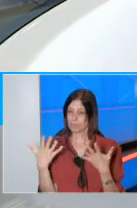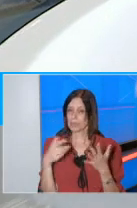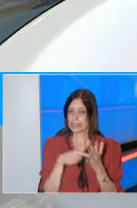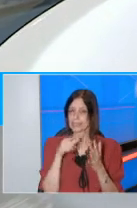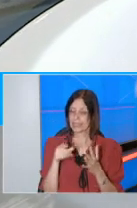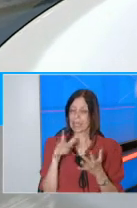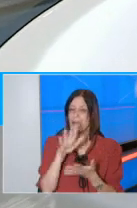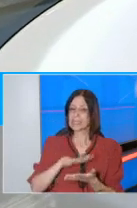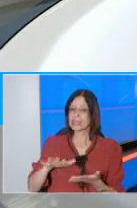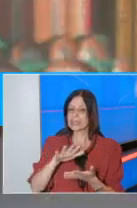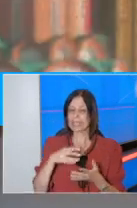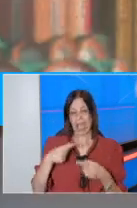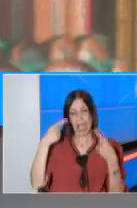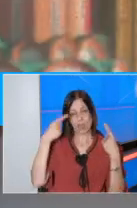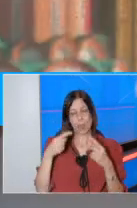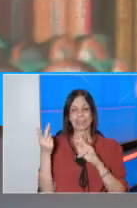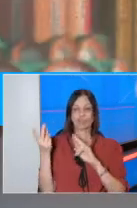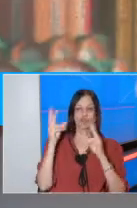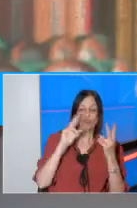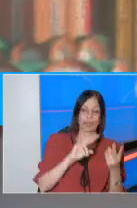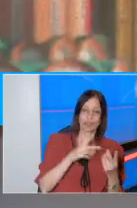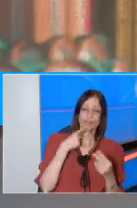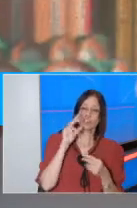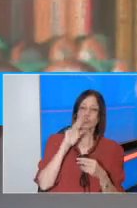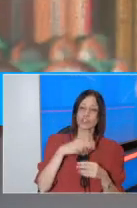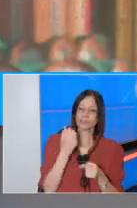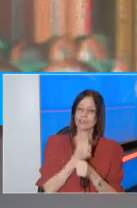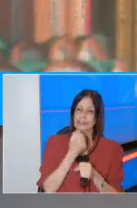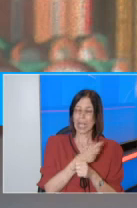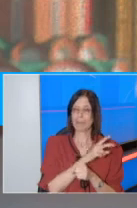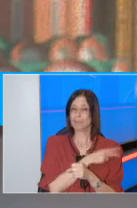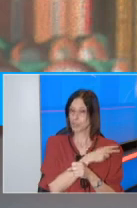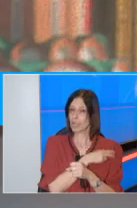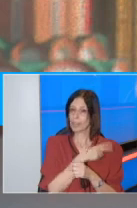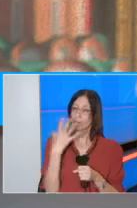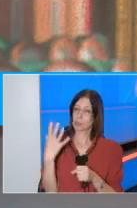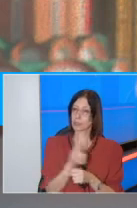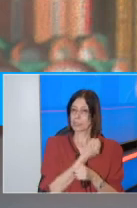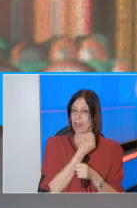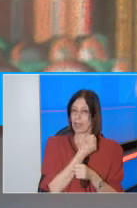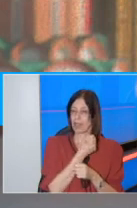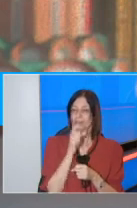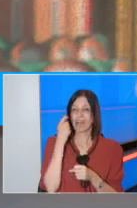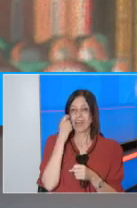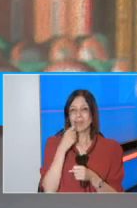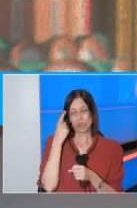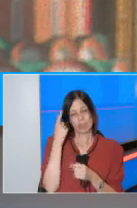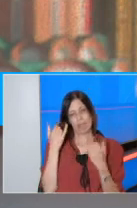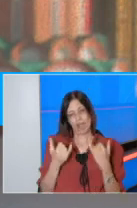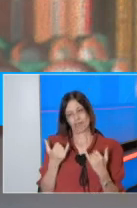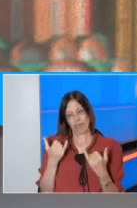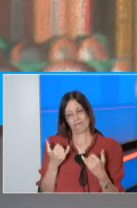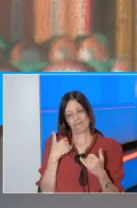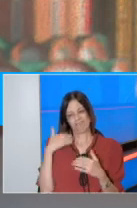זאת הזירה היום, ומצד שני, כשיש מבצע משטרתי כל כך מוצלח, אבל שעבריינים יודעים עכשיו שהם